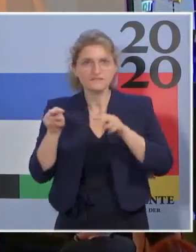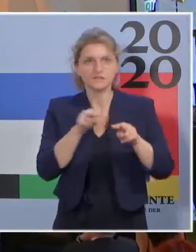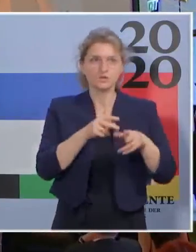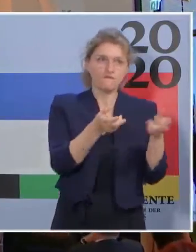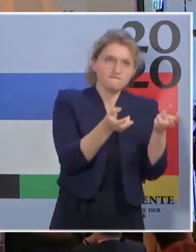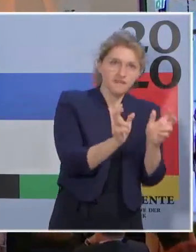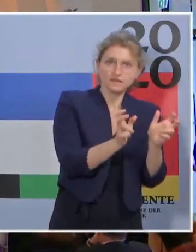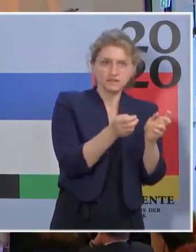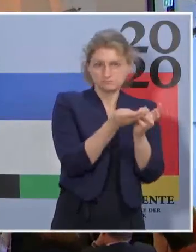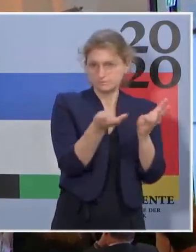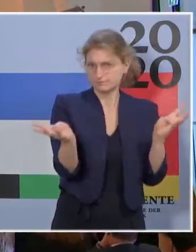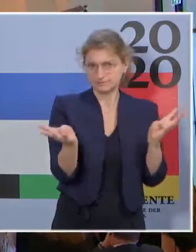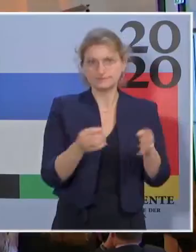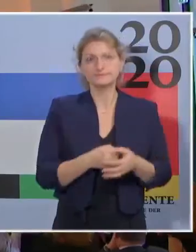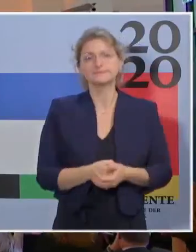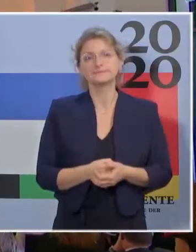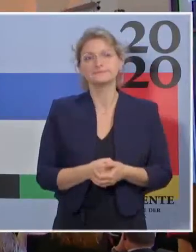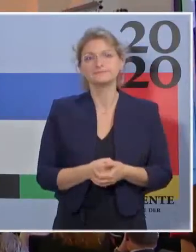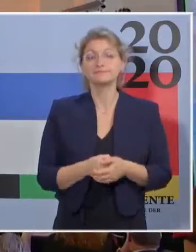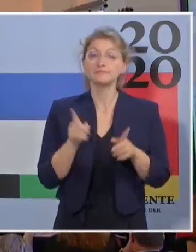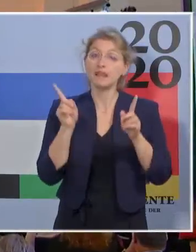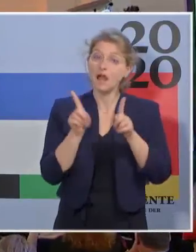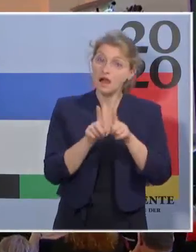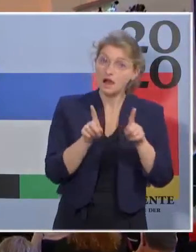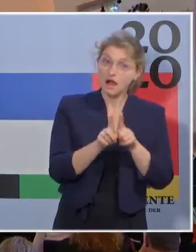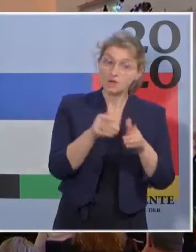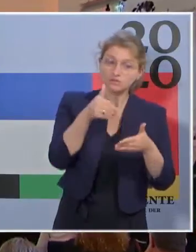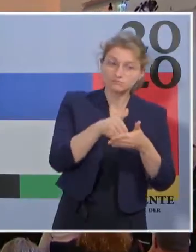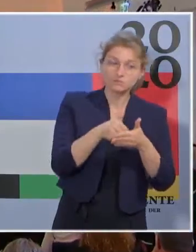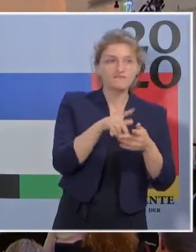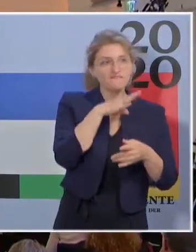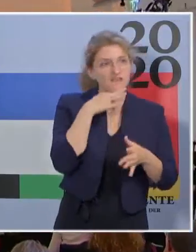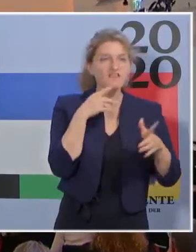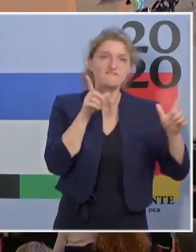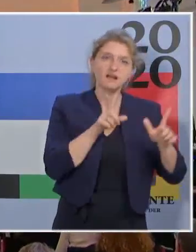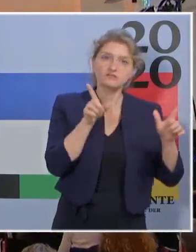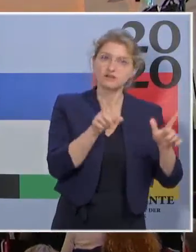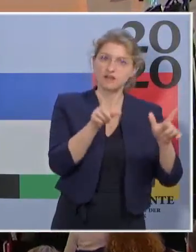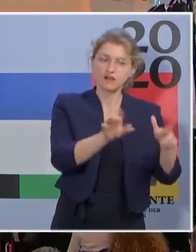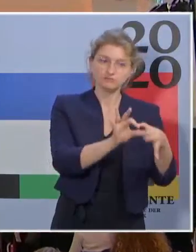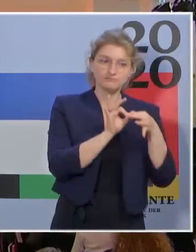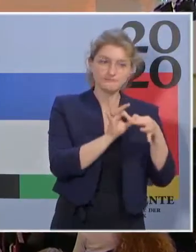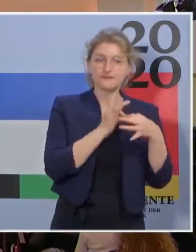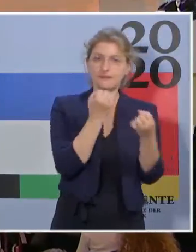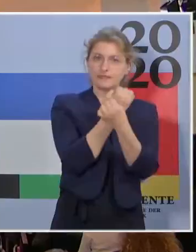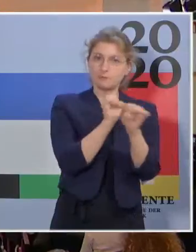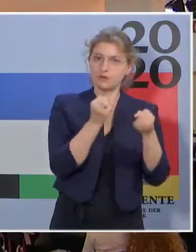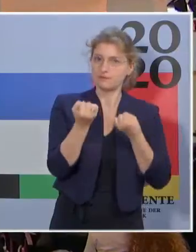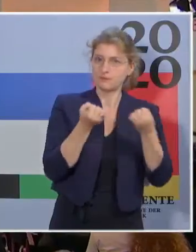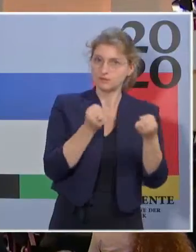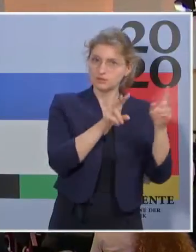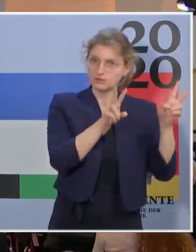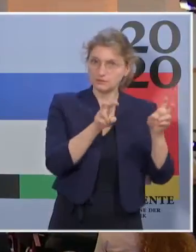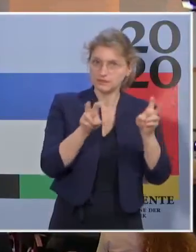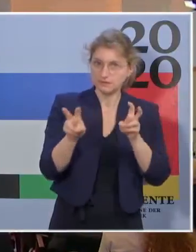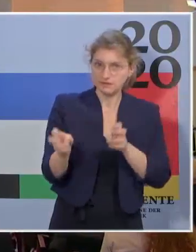Fernsehen, sondern wir bieten auch viele Veranstaltungen zu demokratiepolitischen Themen an. Wir sind in